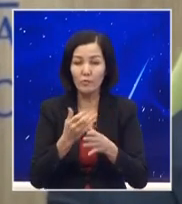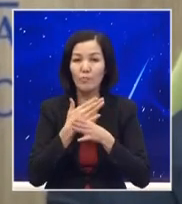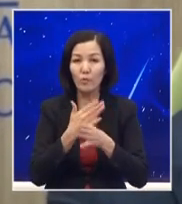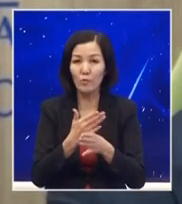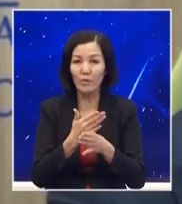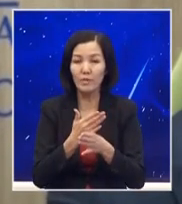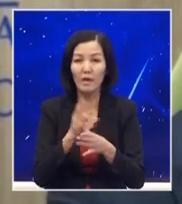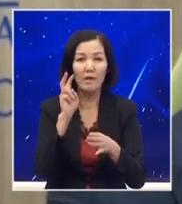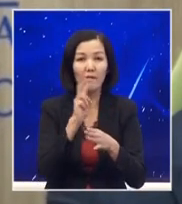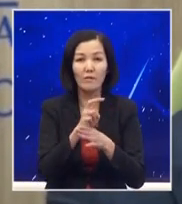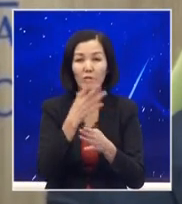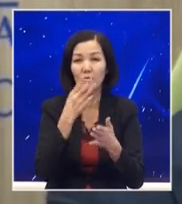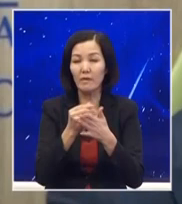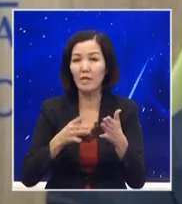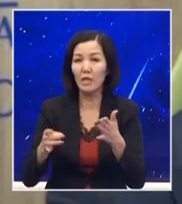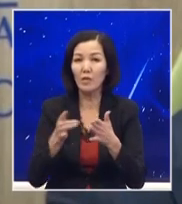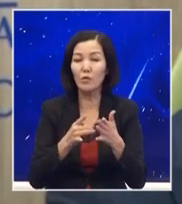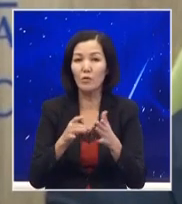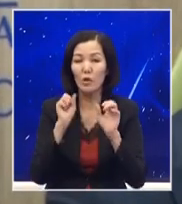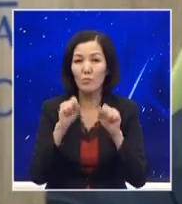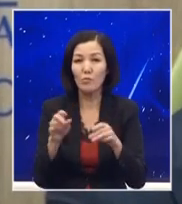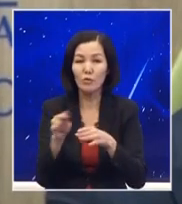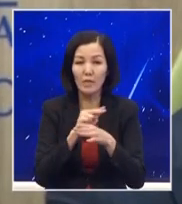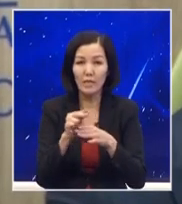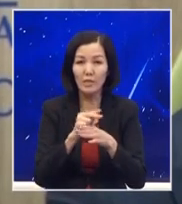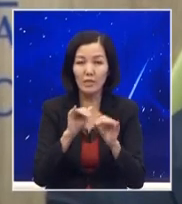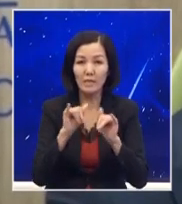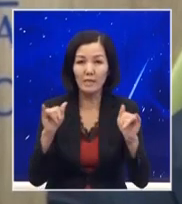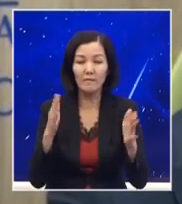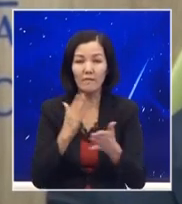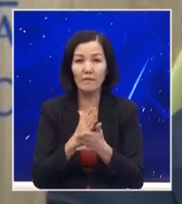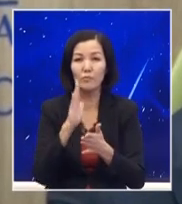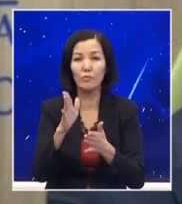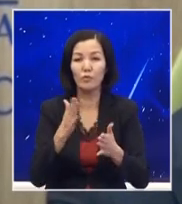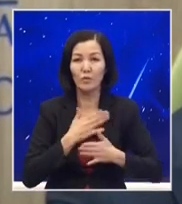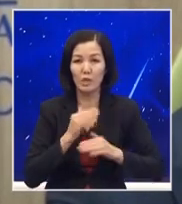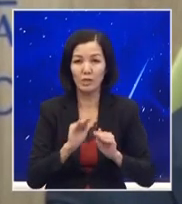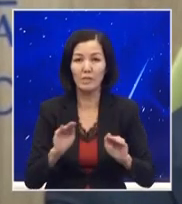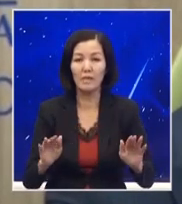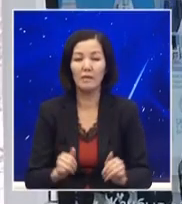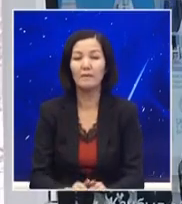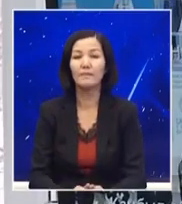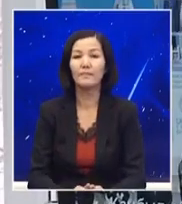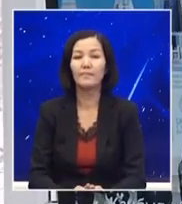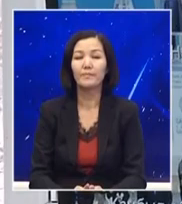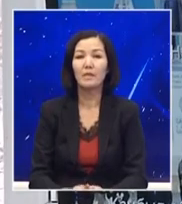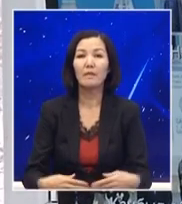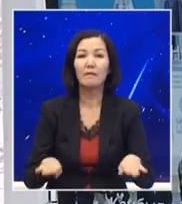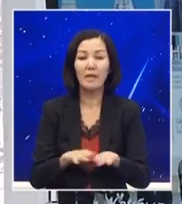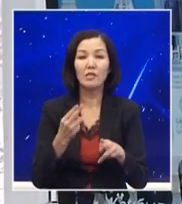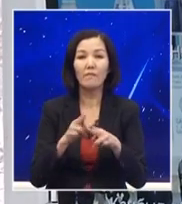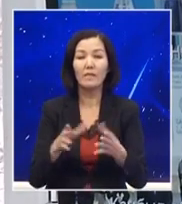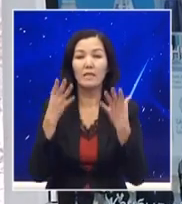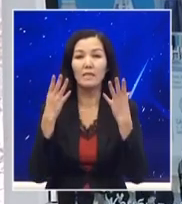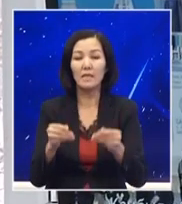не выезжая из своих регионов. Это огромный вклад в развитие будущего наших детей. Также в этот день